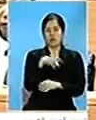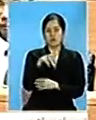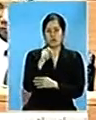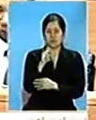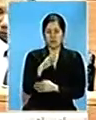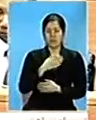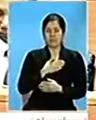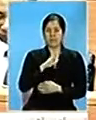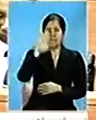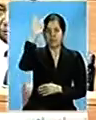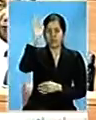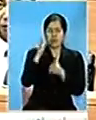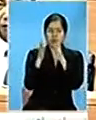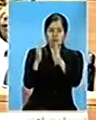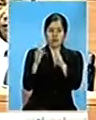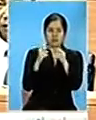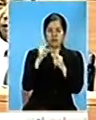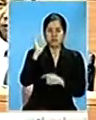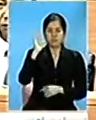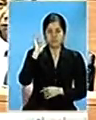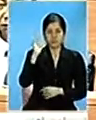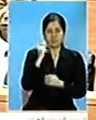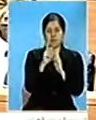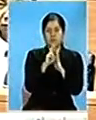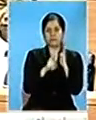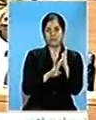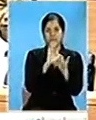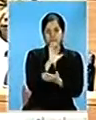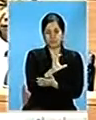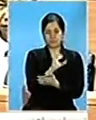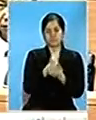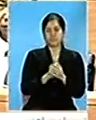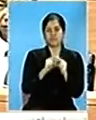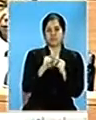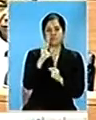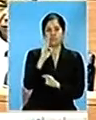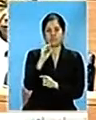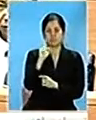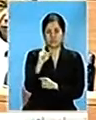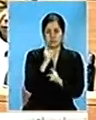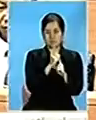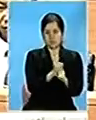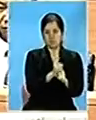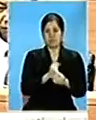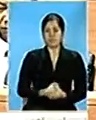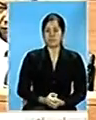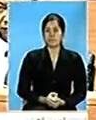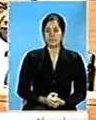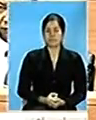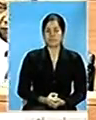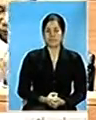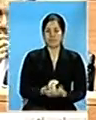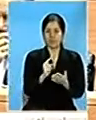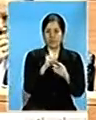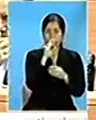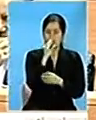งท่านผู้อภิปรายตามข้อบังคับข้อที่61นะครับท่านเสียด